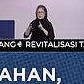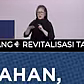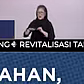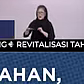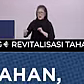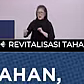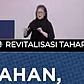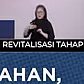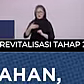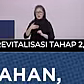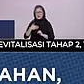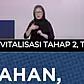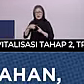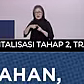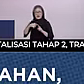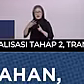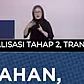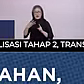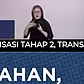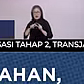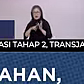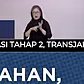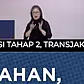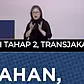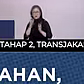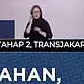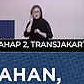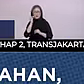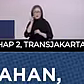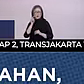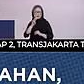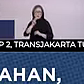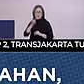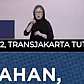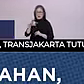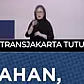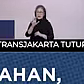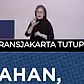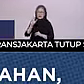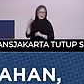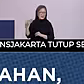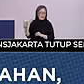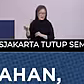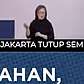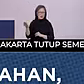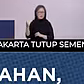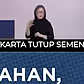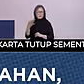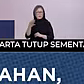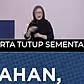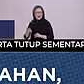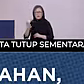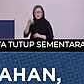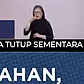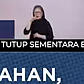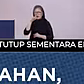saya Keanu, yang pada waktu itu masih berusia 2,5 tahun, dan baru ditinggal meninggal oleh